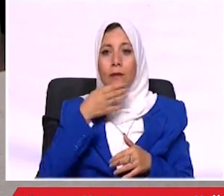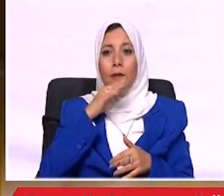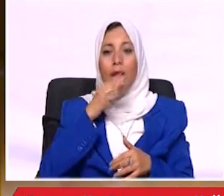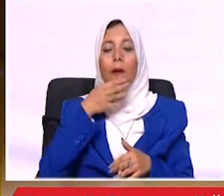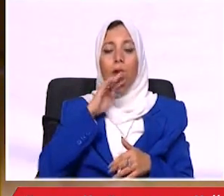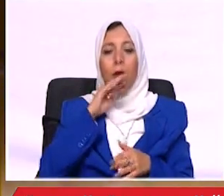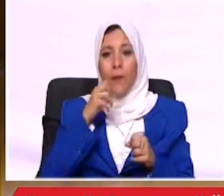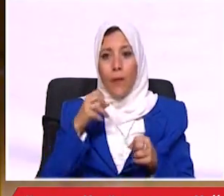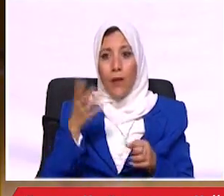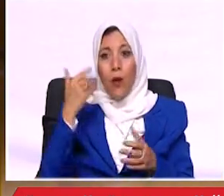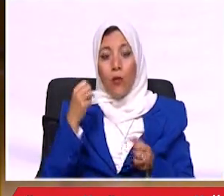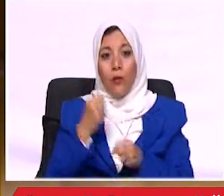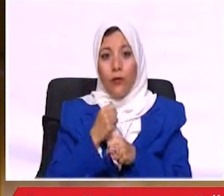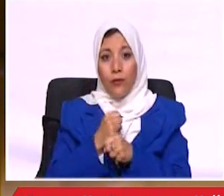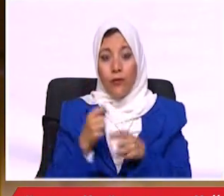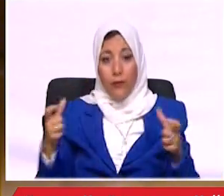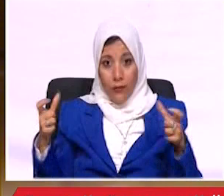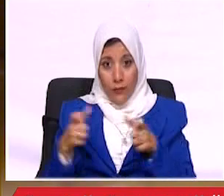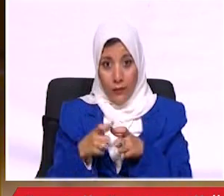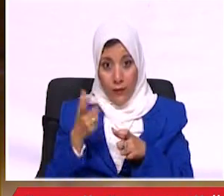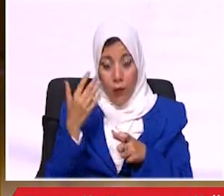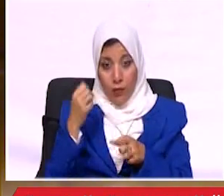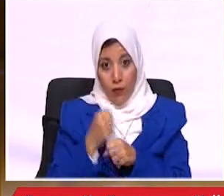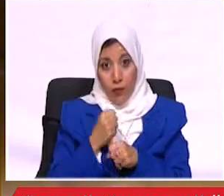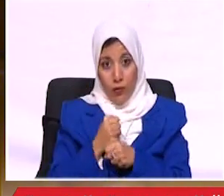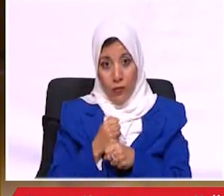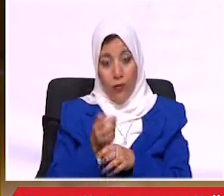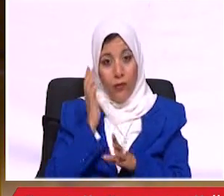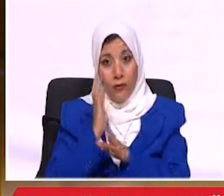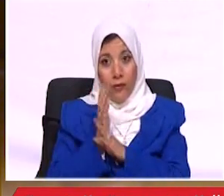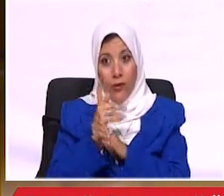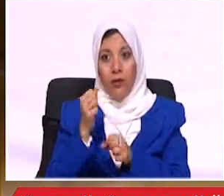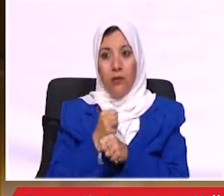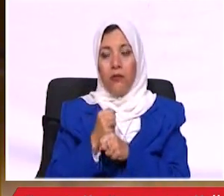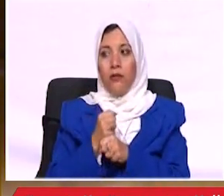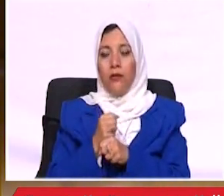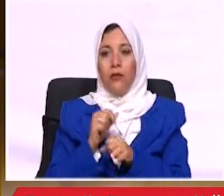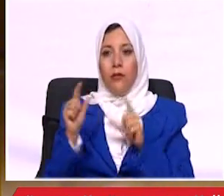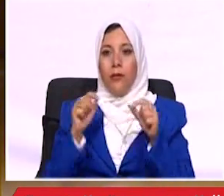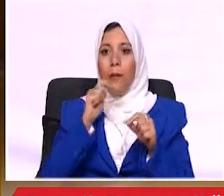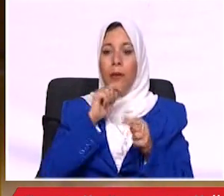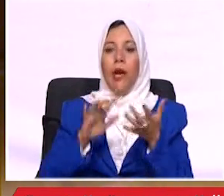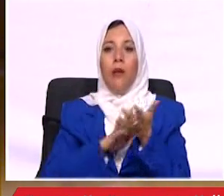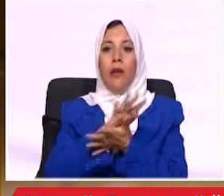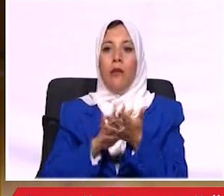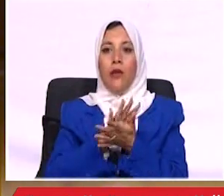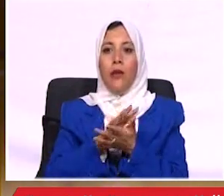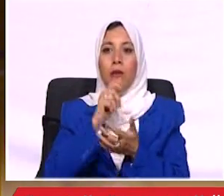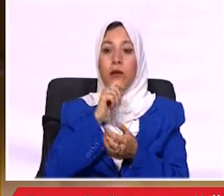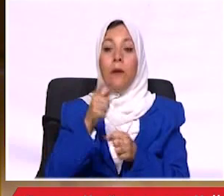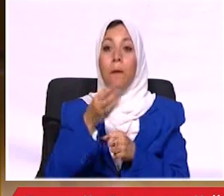الحمد لله. بدايتك كانت موديلنج يعني انت، بس هل صحيح ان بدايه شغلك كموديلنج كانت خناقه مع بنت في احد